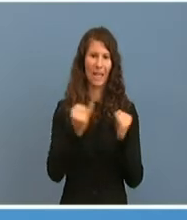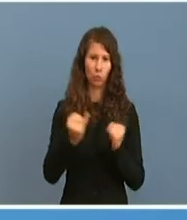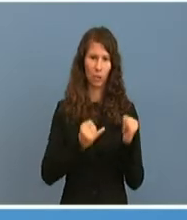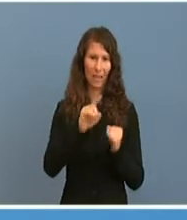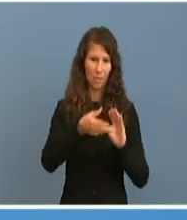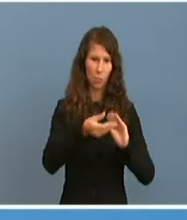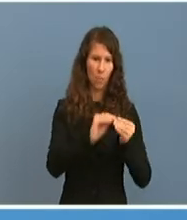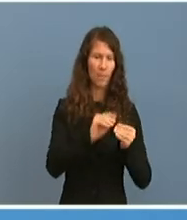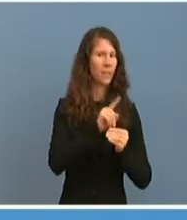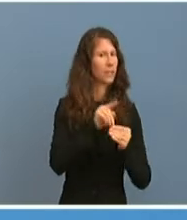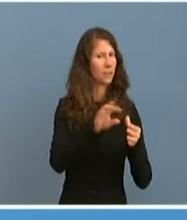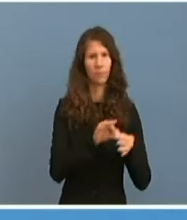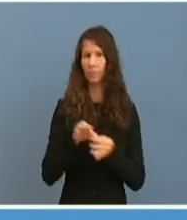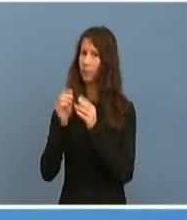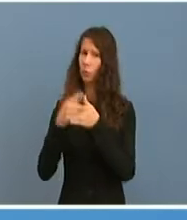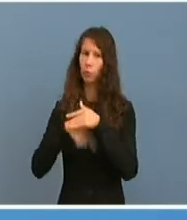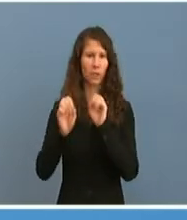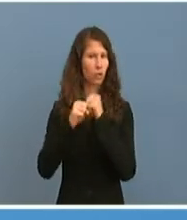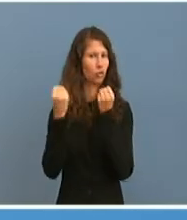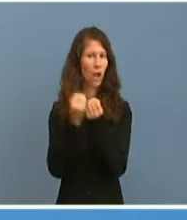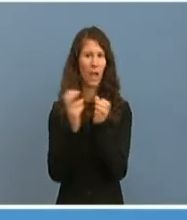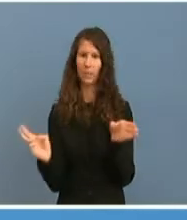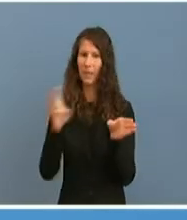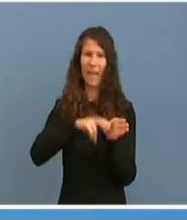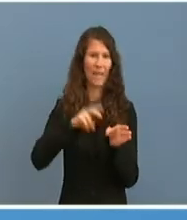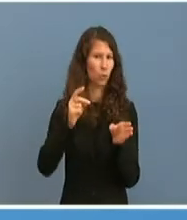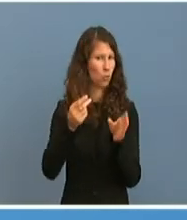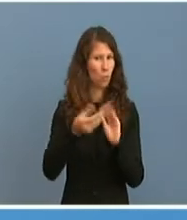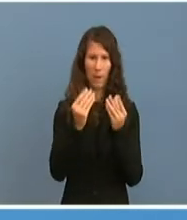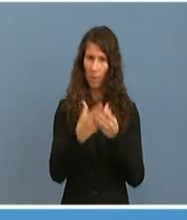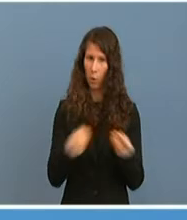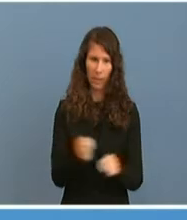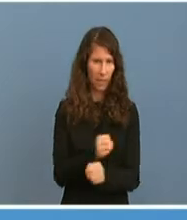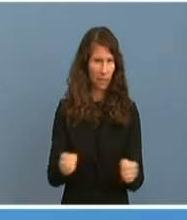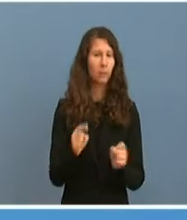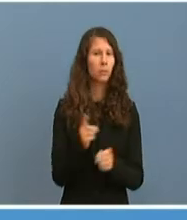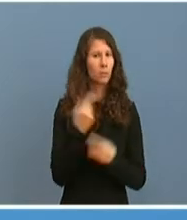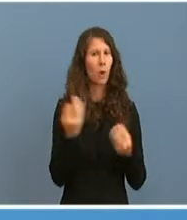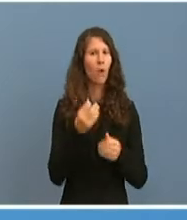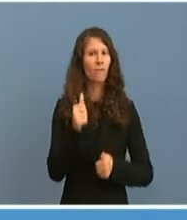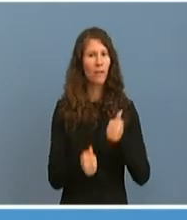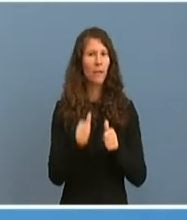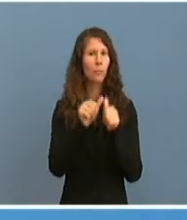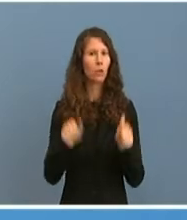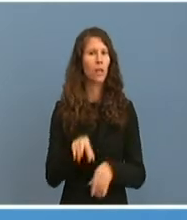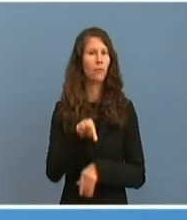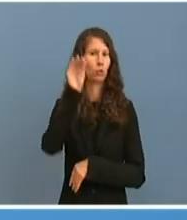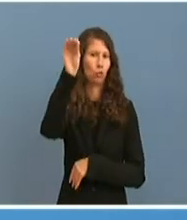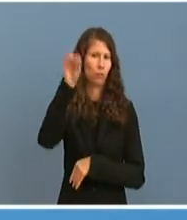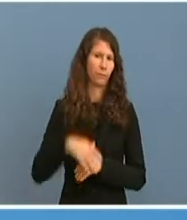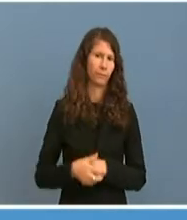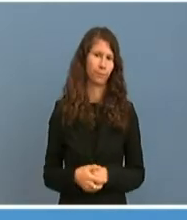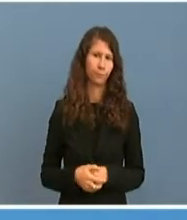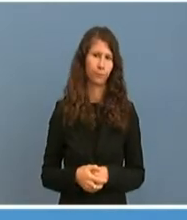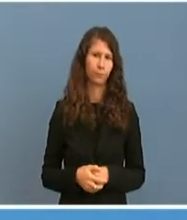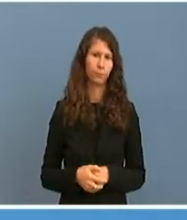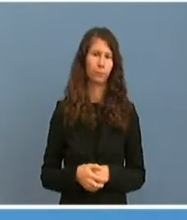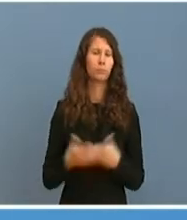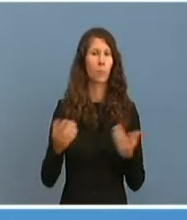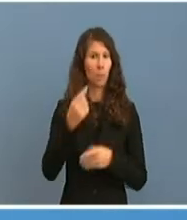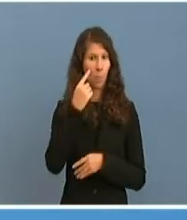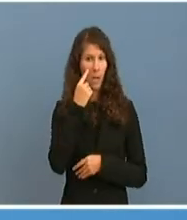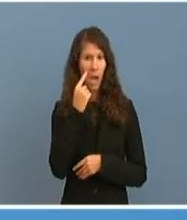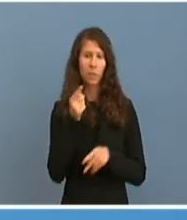Linie mit Staatsbeteiligungen gelöst werden könnten, sondern wir brauchen Wettbewerbsmodelle für die Zukunft. Darüber wird im Moment